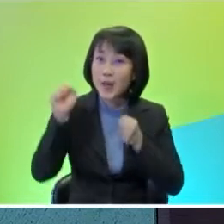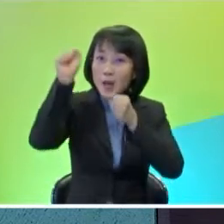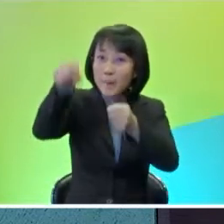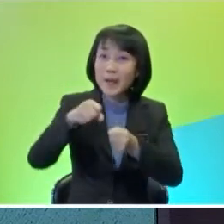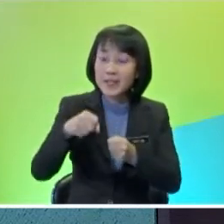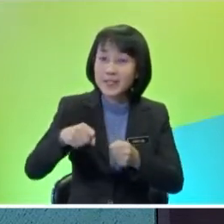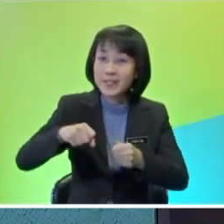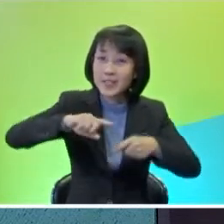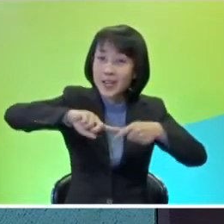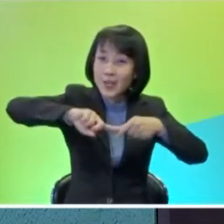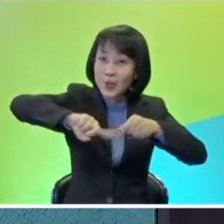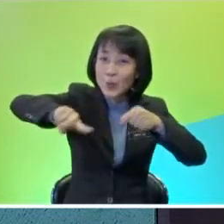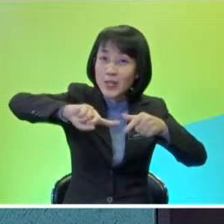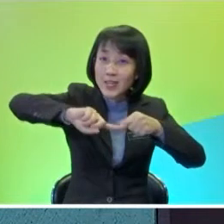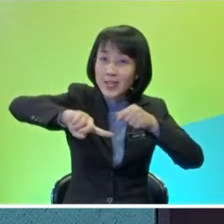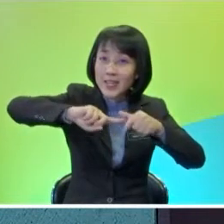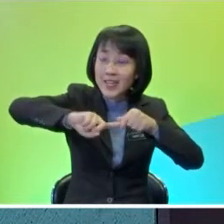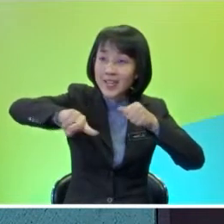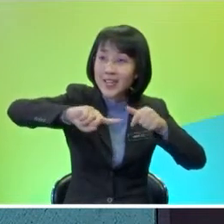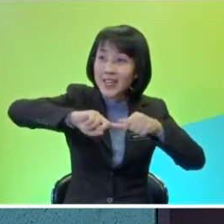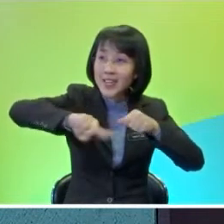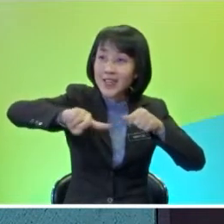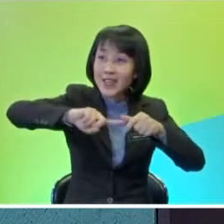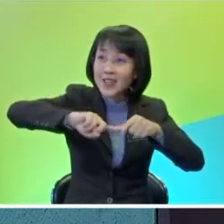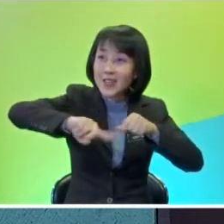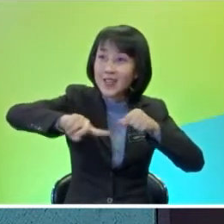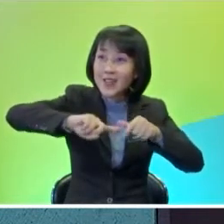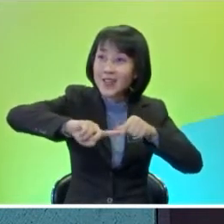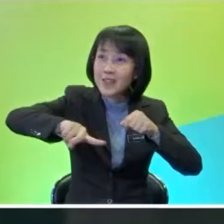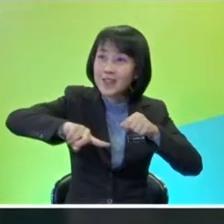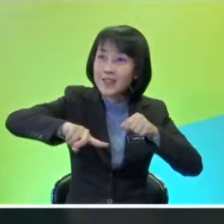guli guli guli guli guli guli guling